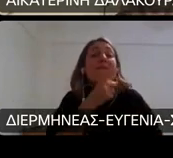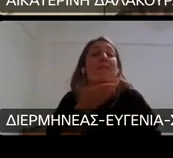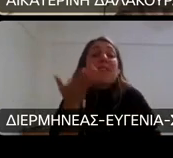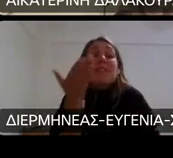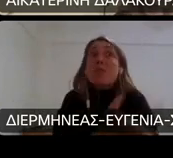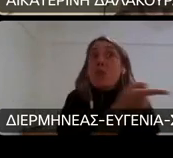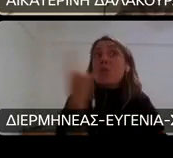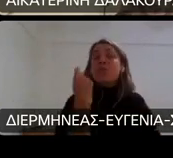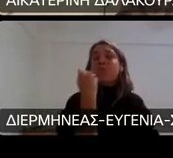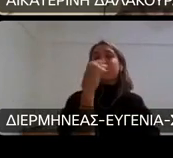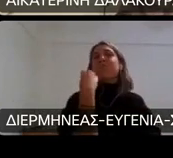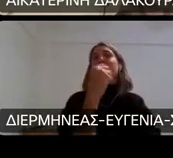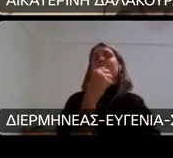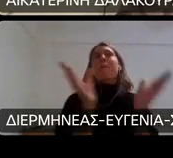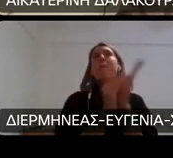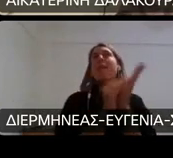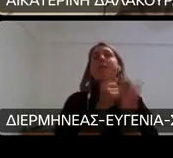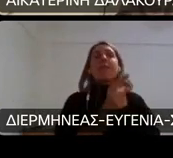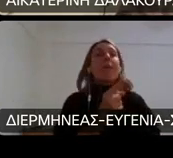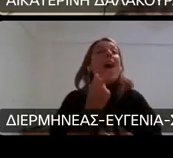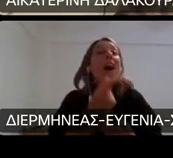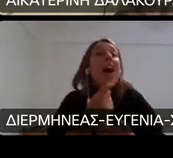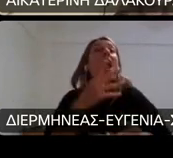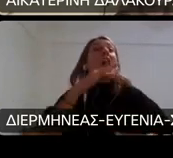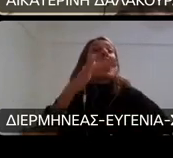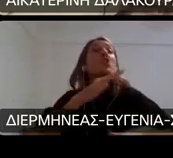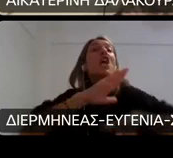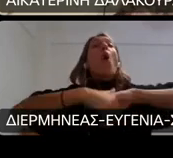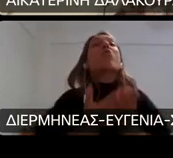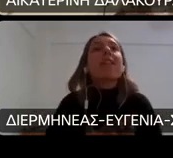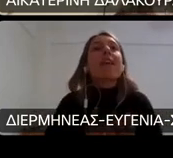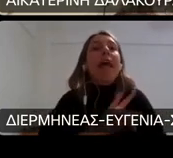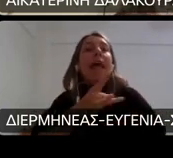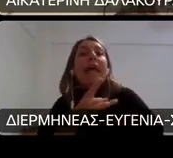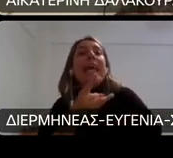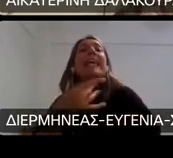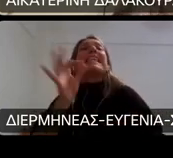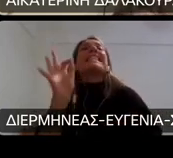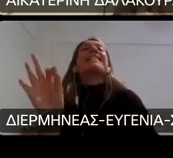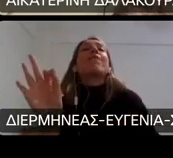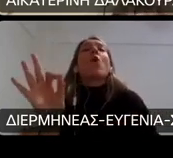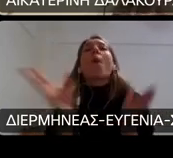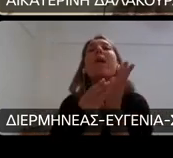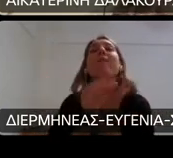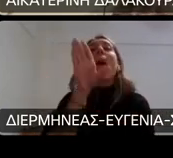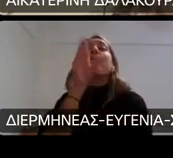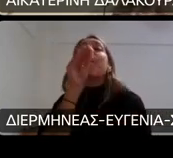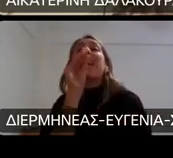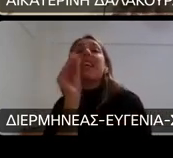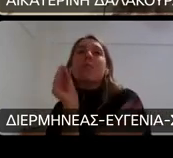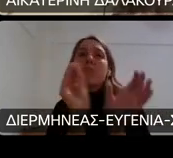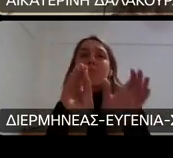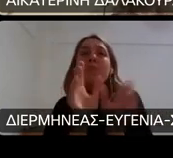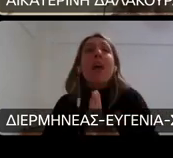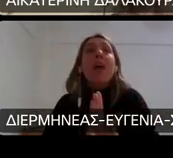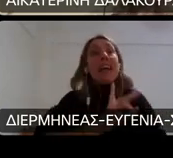αντιστάσεις. Όπως για παράδειγμα η χρήση μιας ουδέτερης γλώσσας ή η χρήση συμβόλων, όπως παράδειγμα το παπάκι, ή σε λιγότερο βαθμό το έχουμε δει